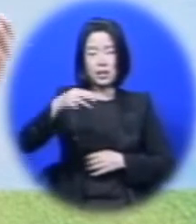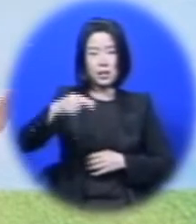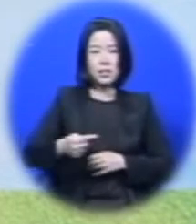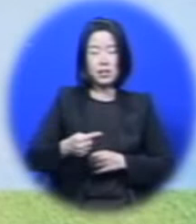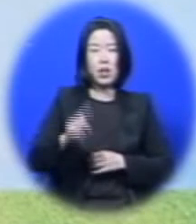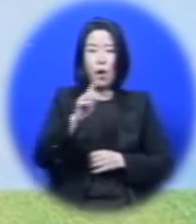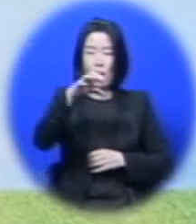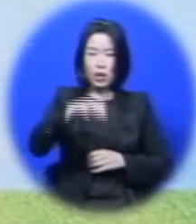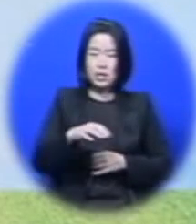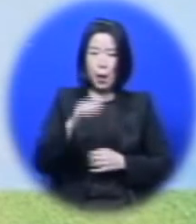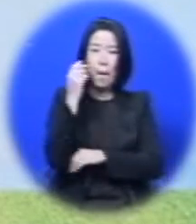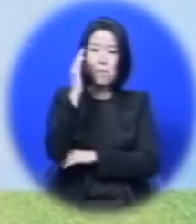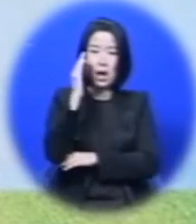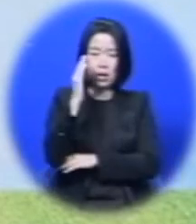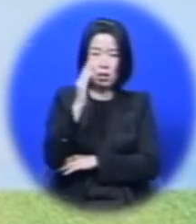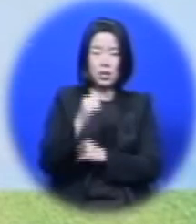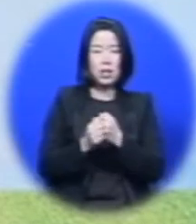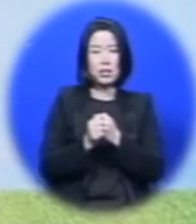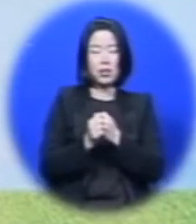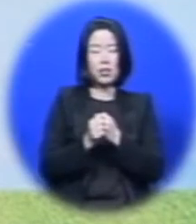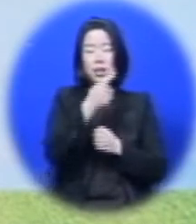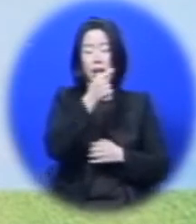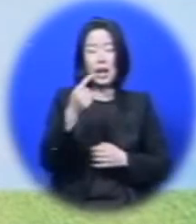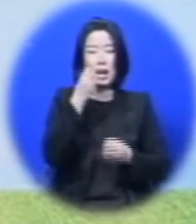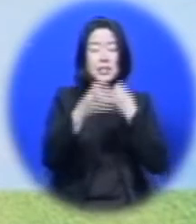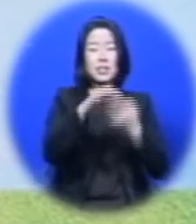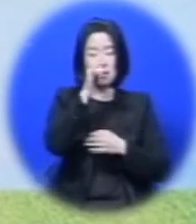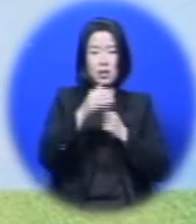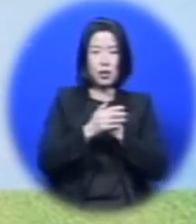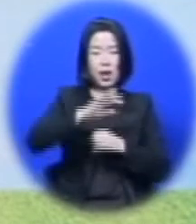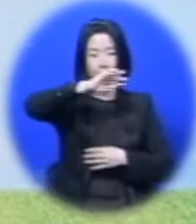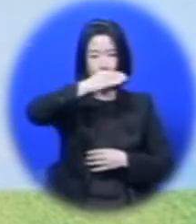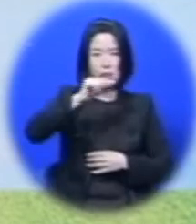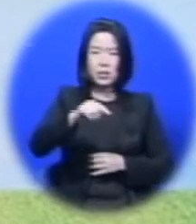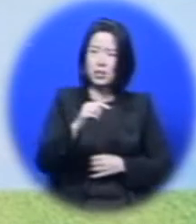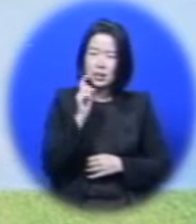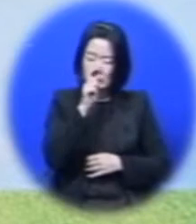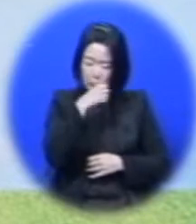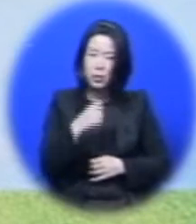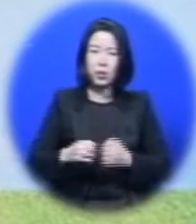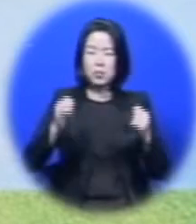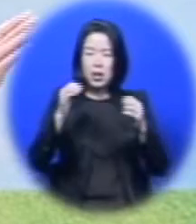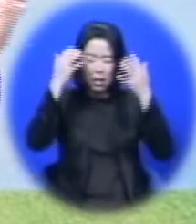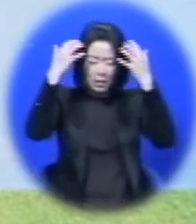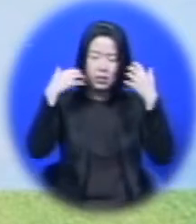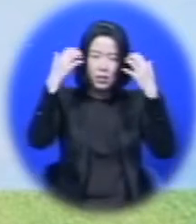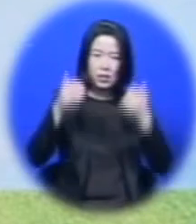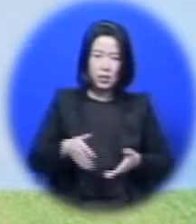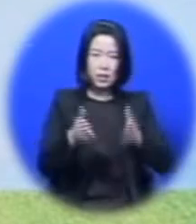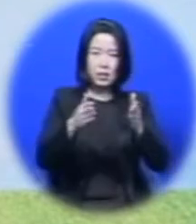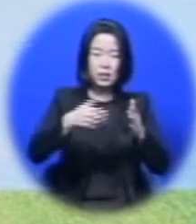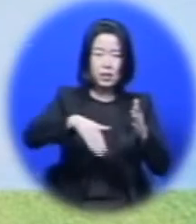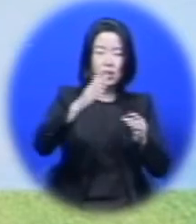기독교 컨퍼런스에서 그가 간증했던 내용이에요. 이 조셉이 아프리카의 그 더럽고 무더운 어떤 길을 이렇게 가고 있는